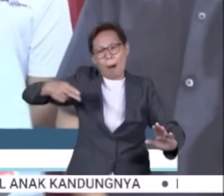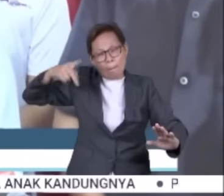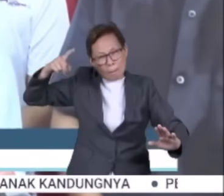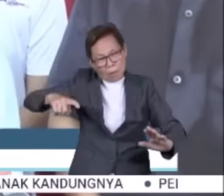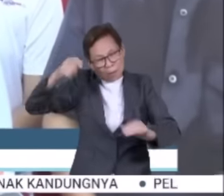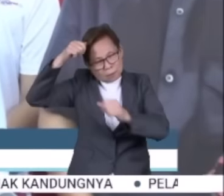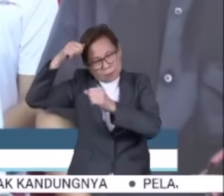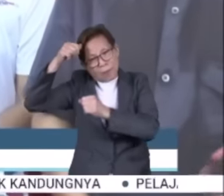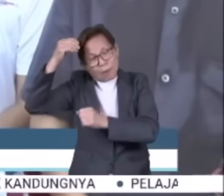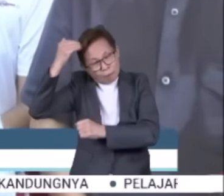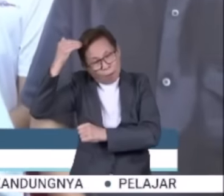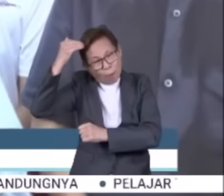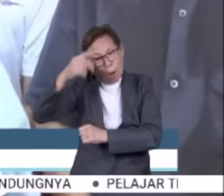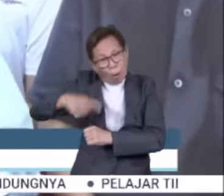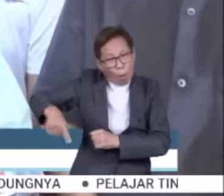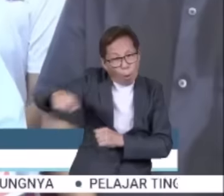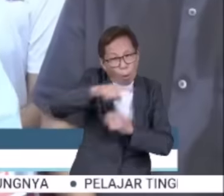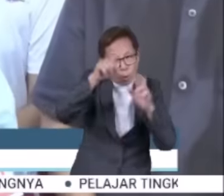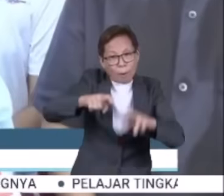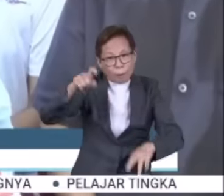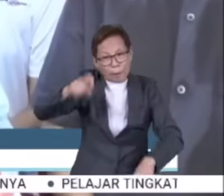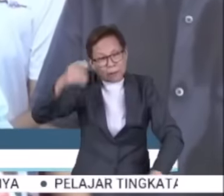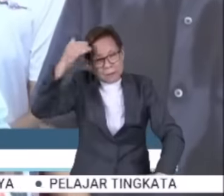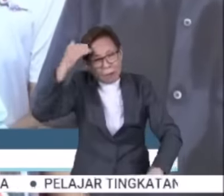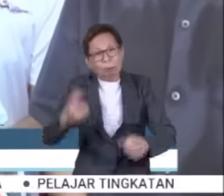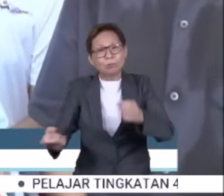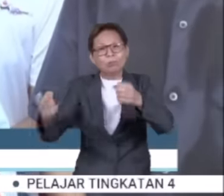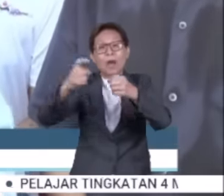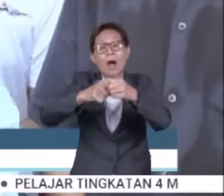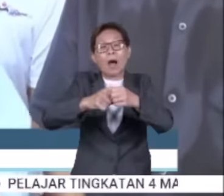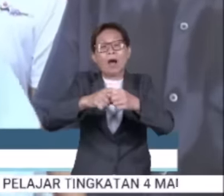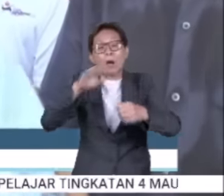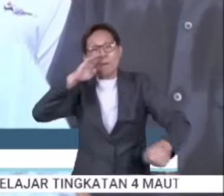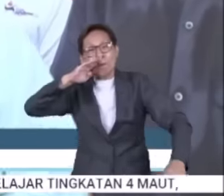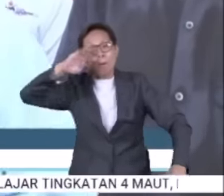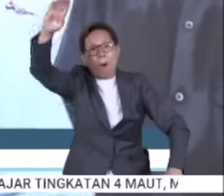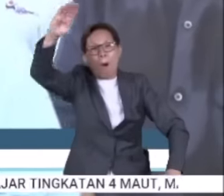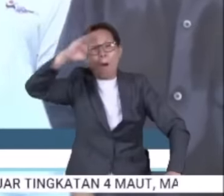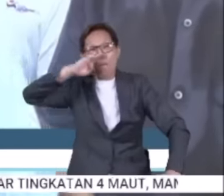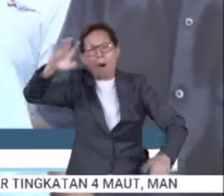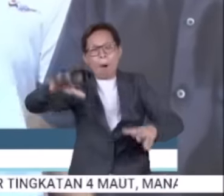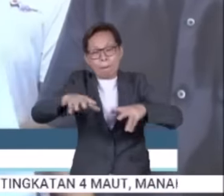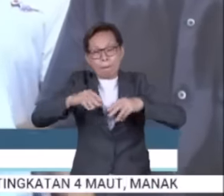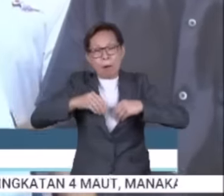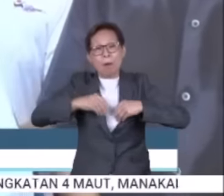perlu diketahui oleh rakyat tentang apabila Tengku Abdul Rahman menerima